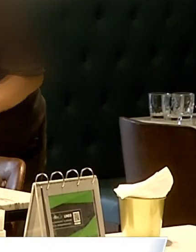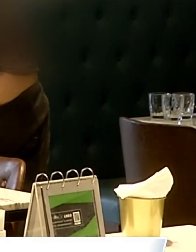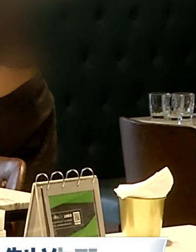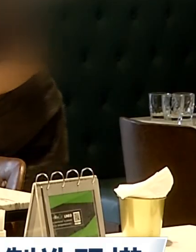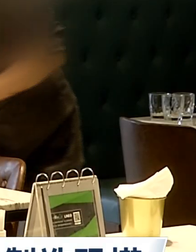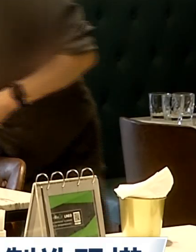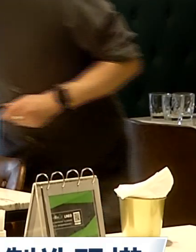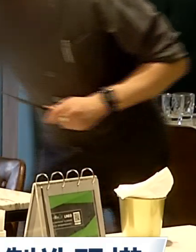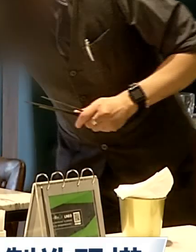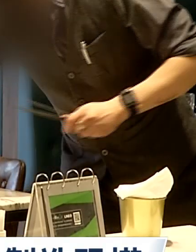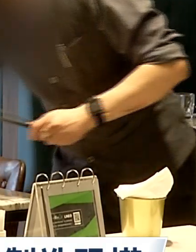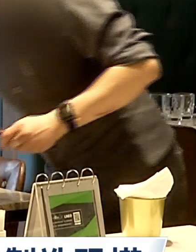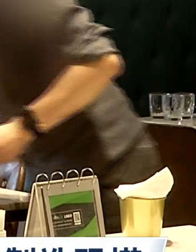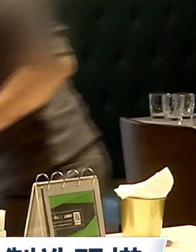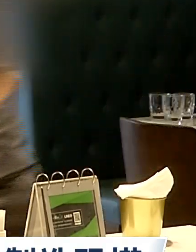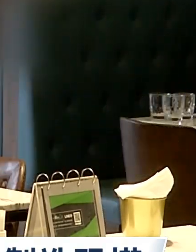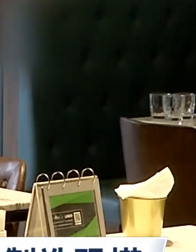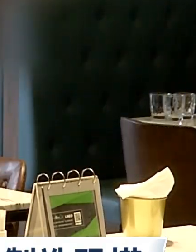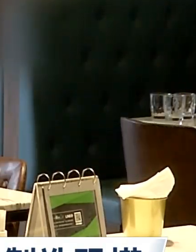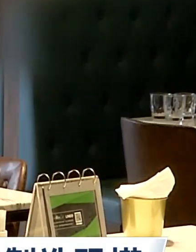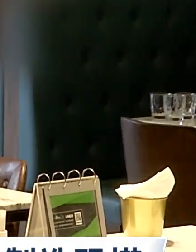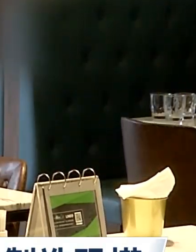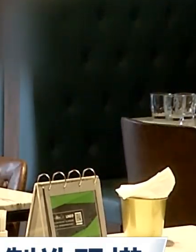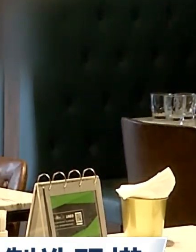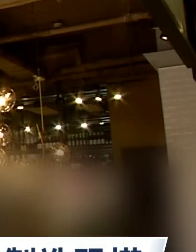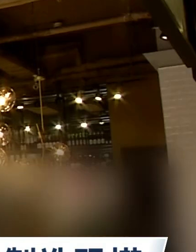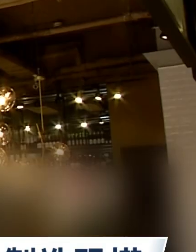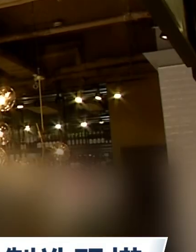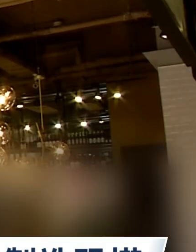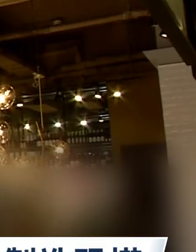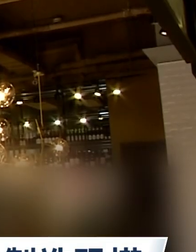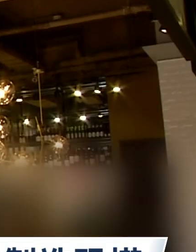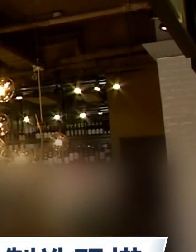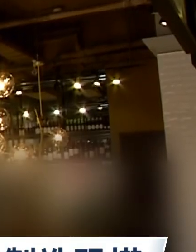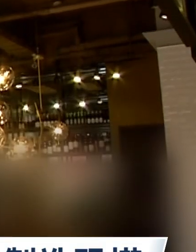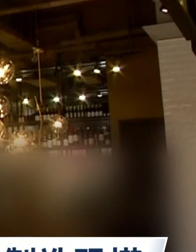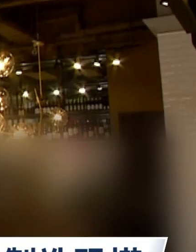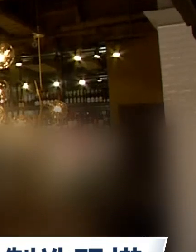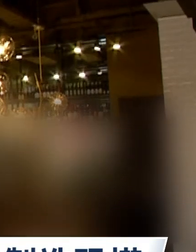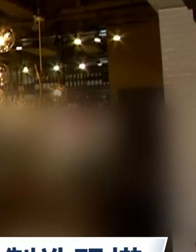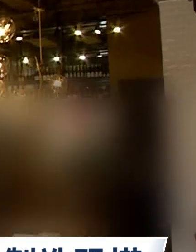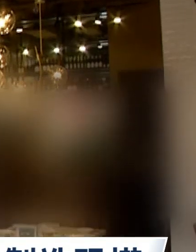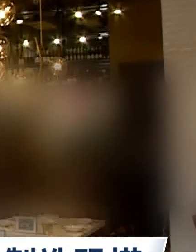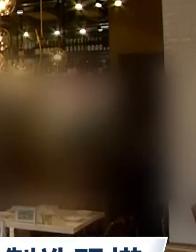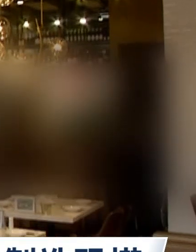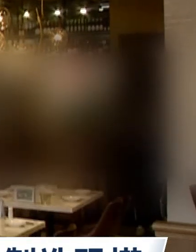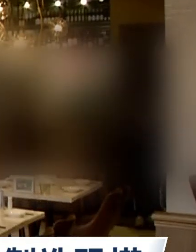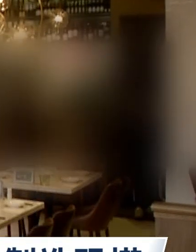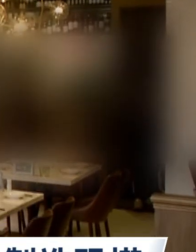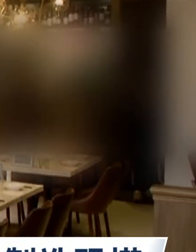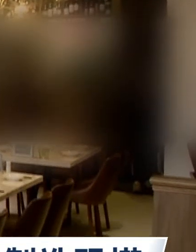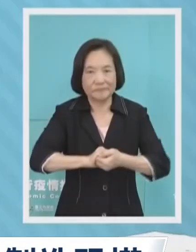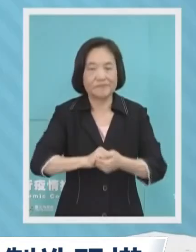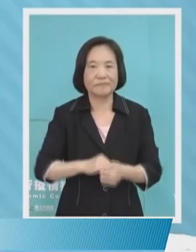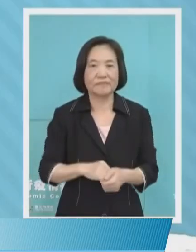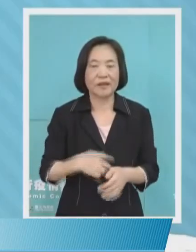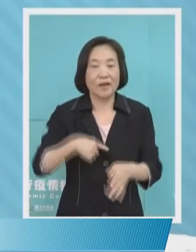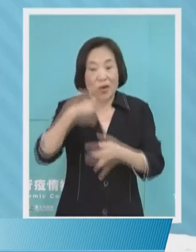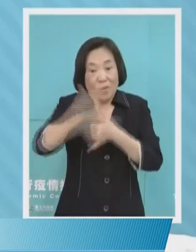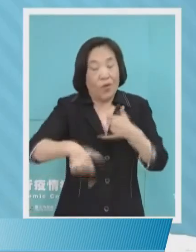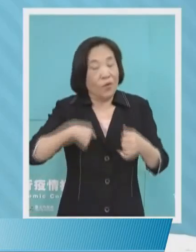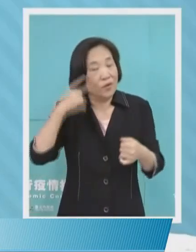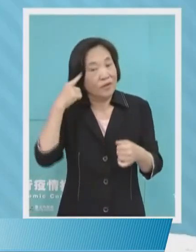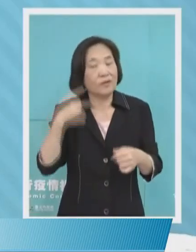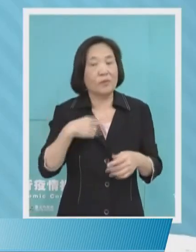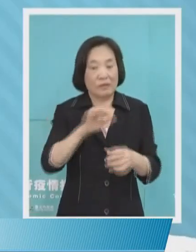出现一例 Delta 确诊就取消内用，柯文哲强调会检视防疫管制表，但不要制造恐慌。 Delta 病毒当